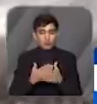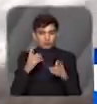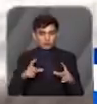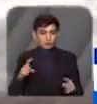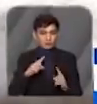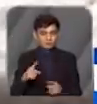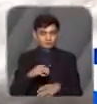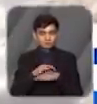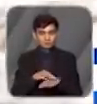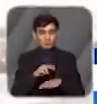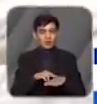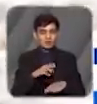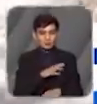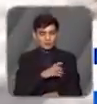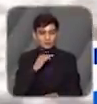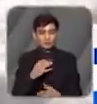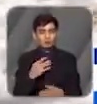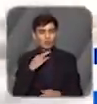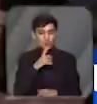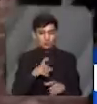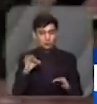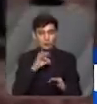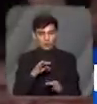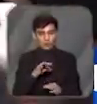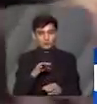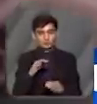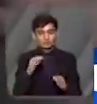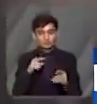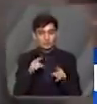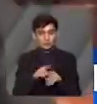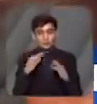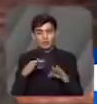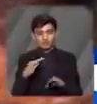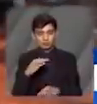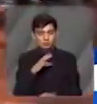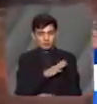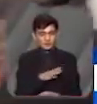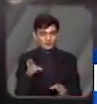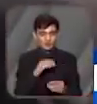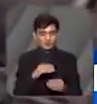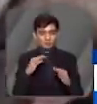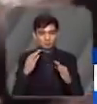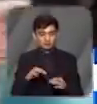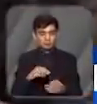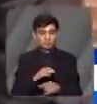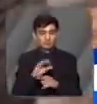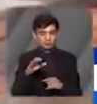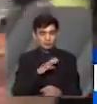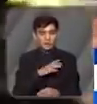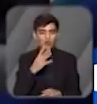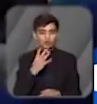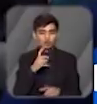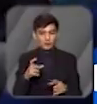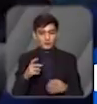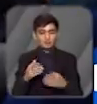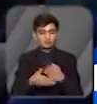істер органдарына әкетілгенін, алайда көбі профилактикалық әңгімеден кейін босатылғанын хабарлады. Ал 4 адам әкімшілік жауапкершілікке тартылған.